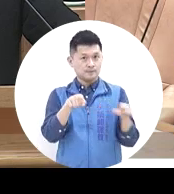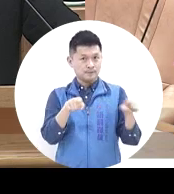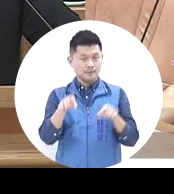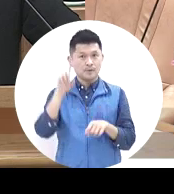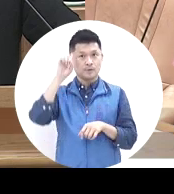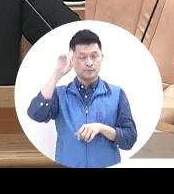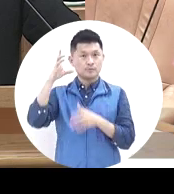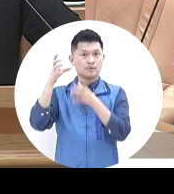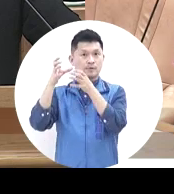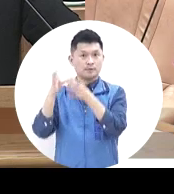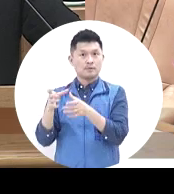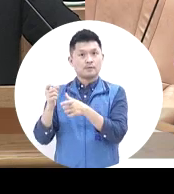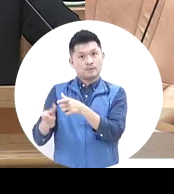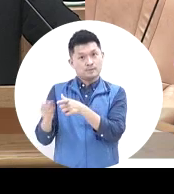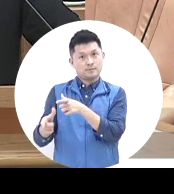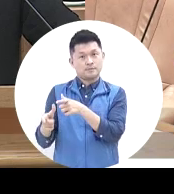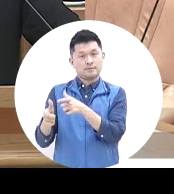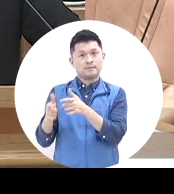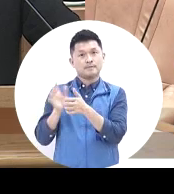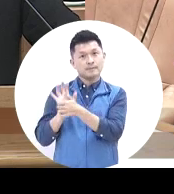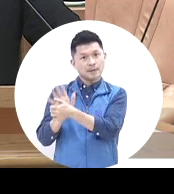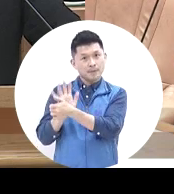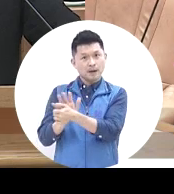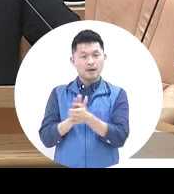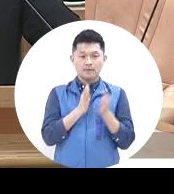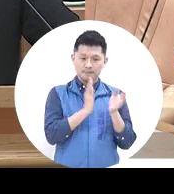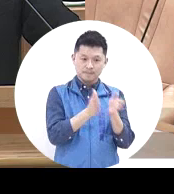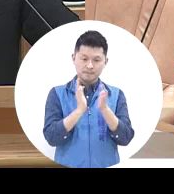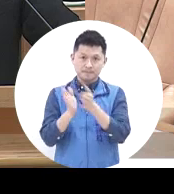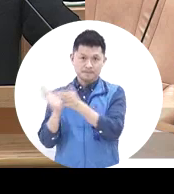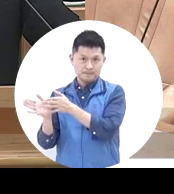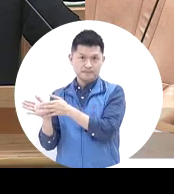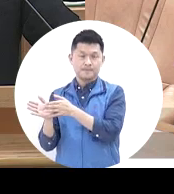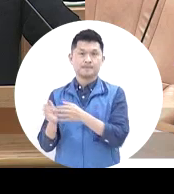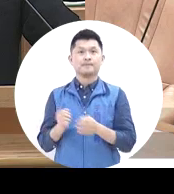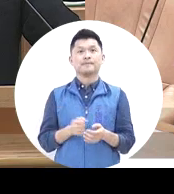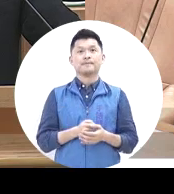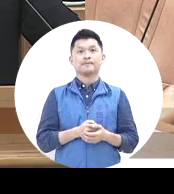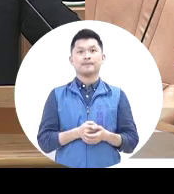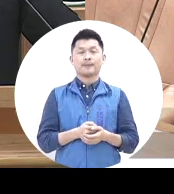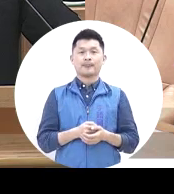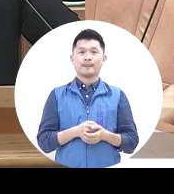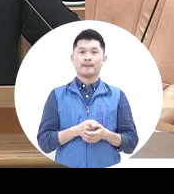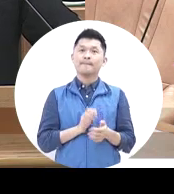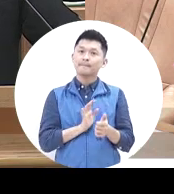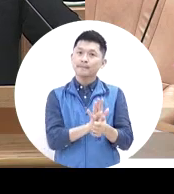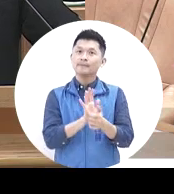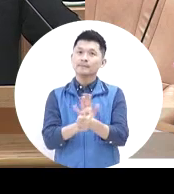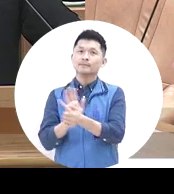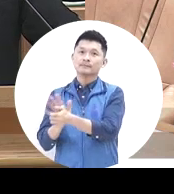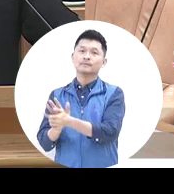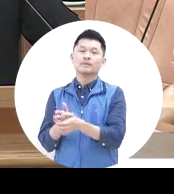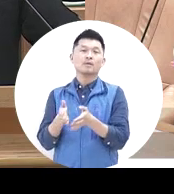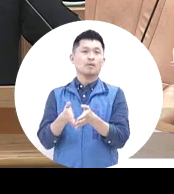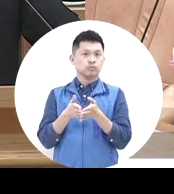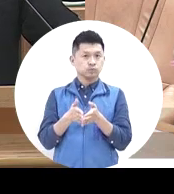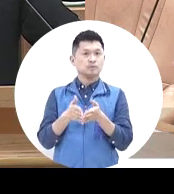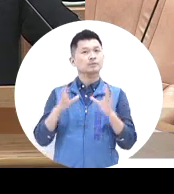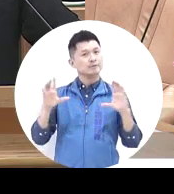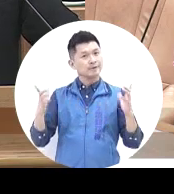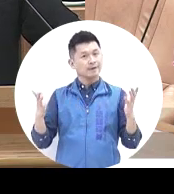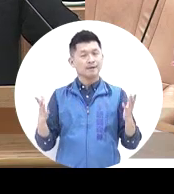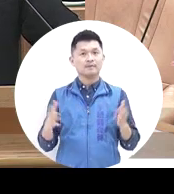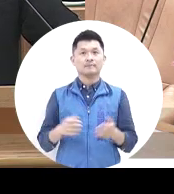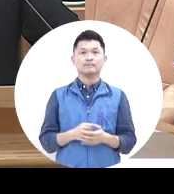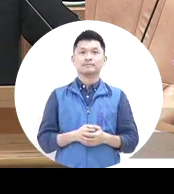业的协助，这几个大项目来往这个方向来走，但是初步